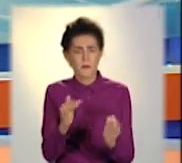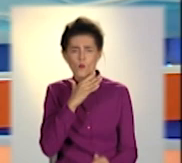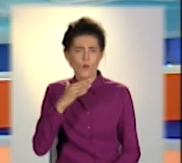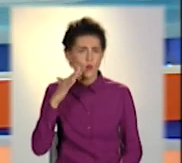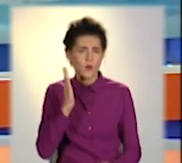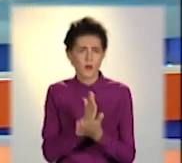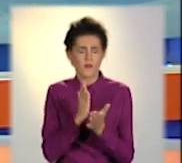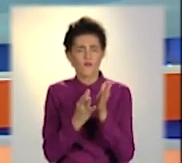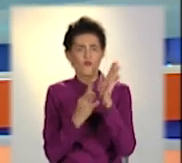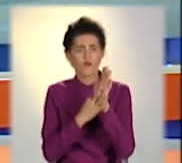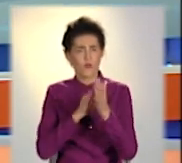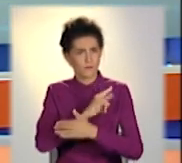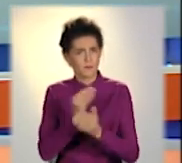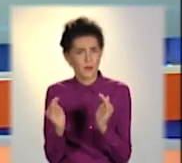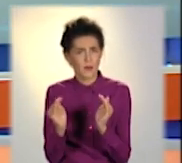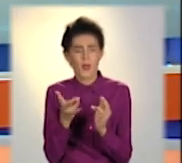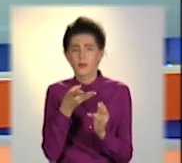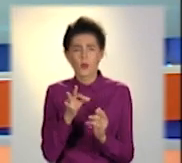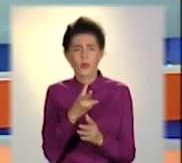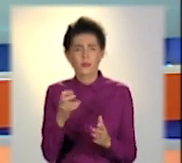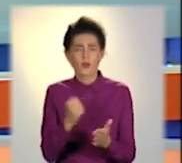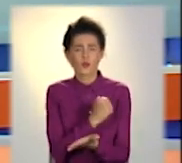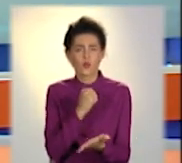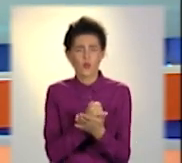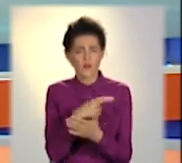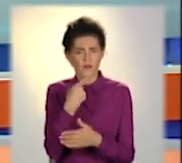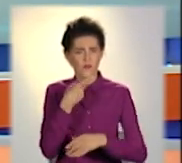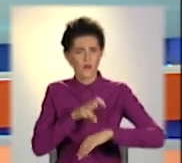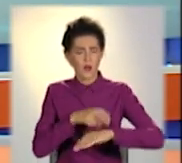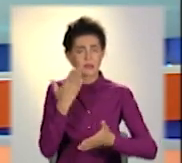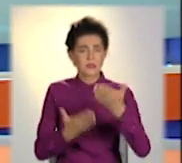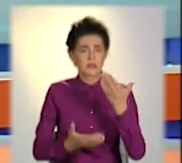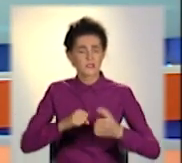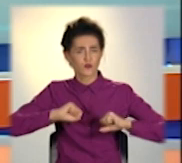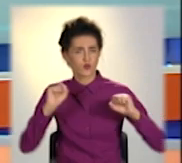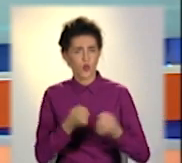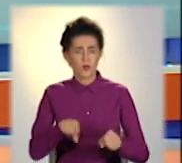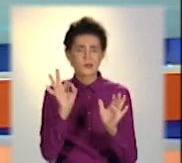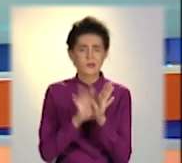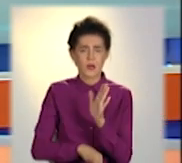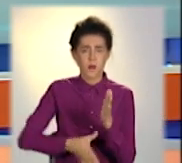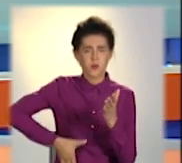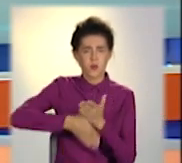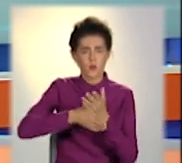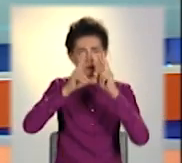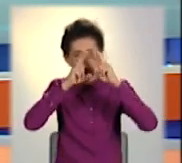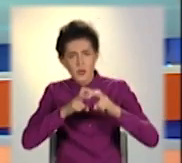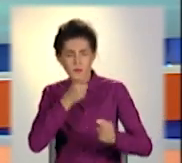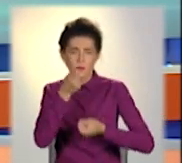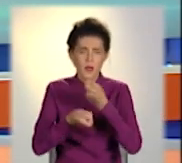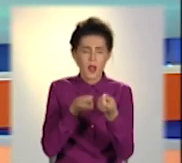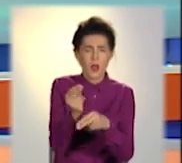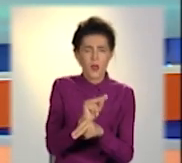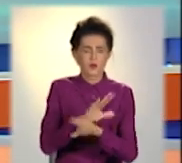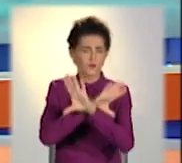мають 8 малюків. Та це не вирок, запевняють медики. Своєчасна діагностика та правильне лікування дають усі